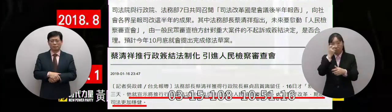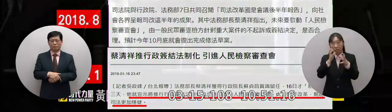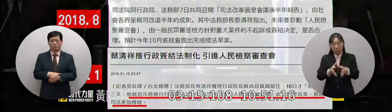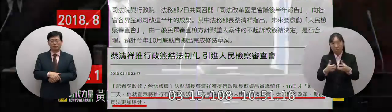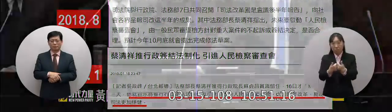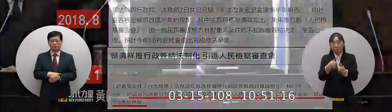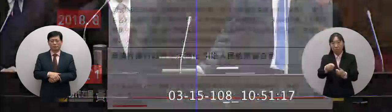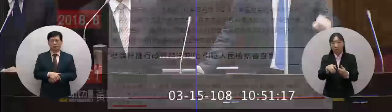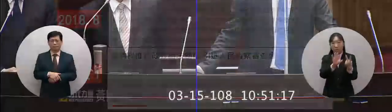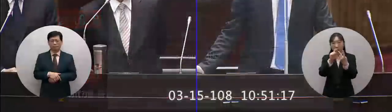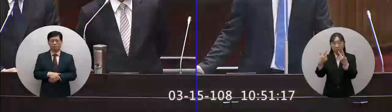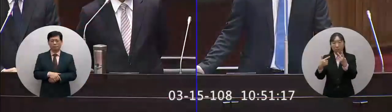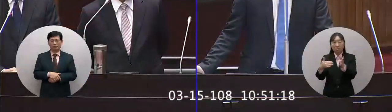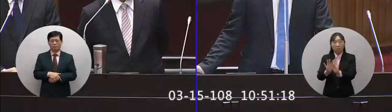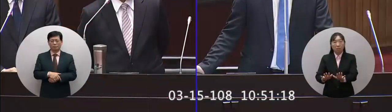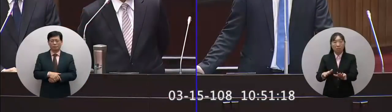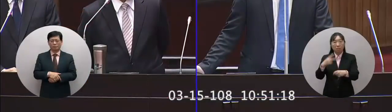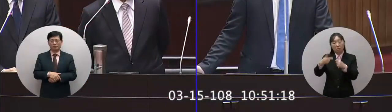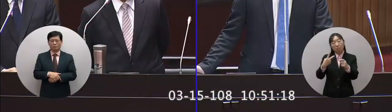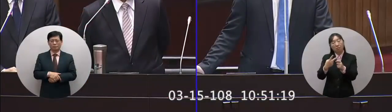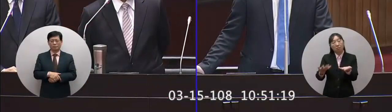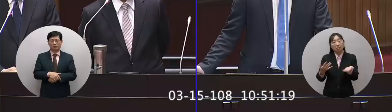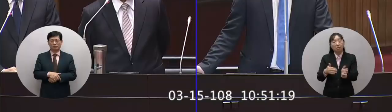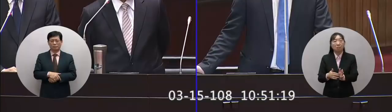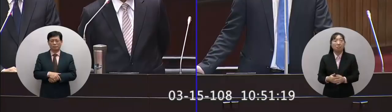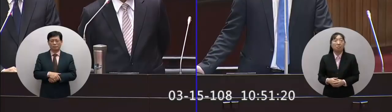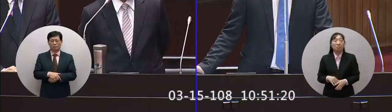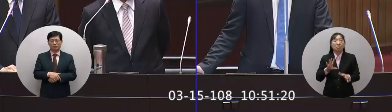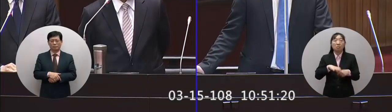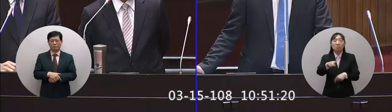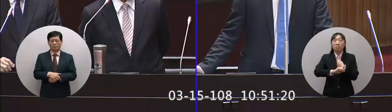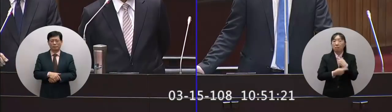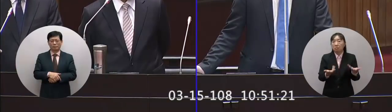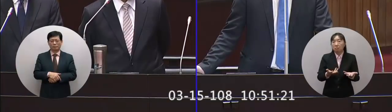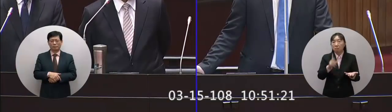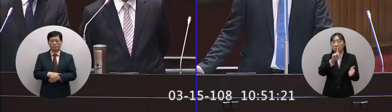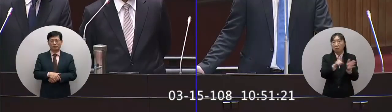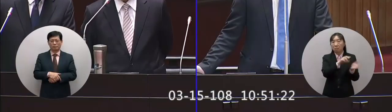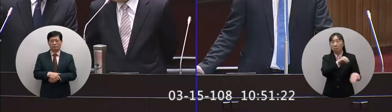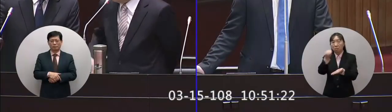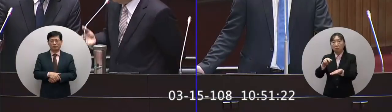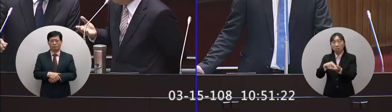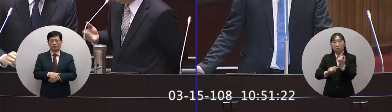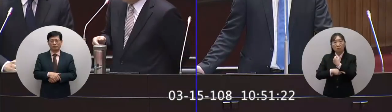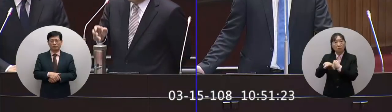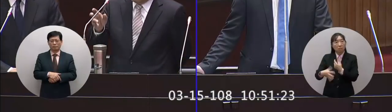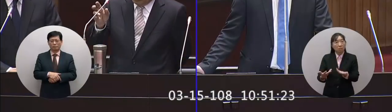2017年2月到现在已经经过2年多了，这个法案，请问什么时候要送到立法院来？我来说